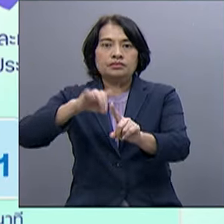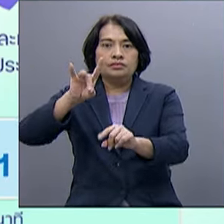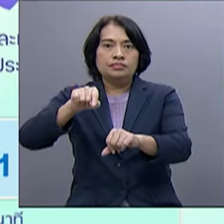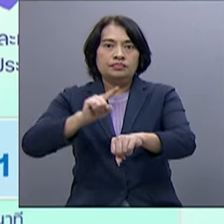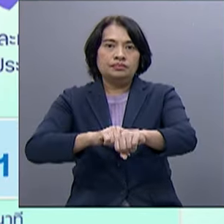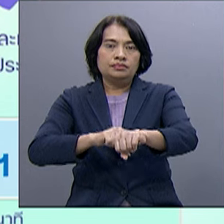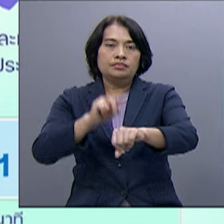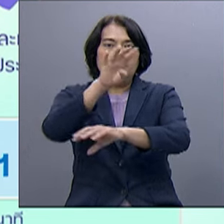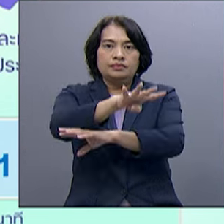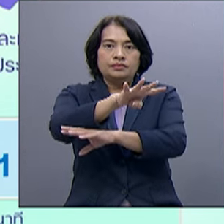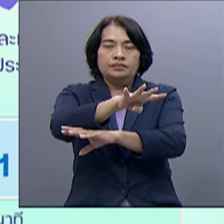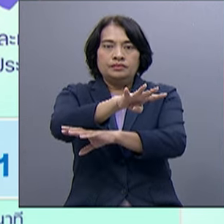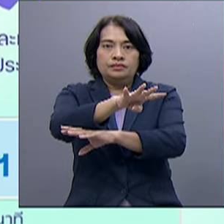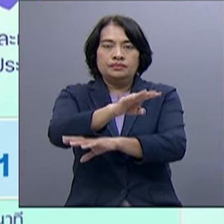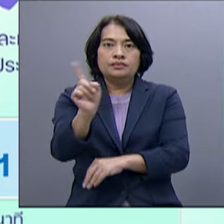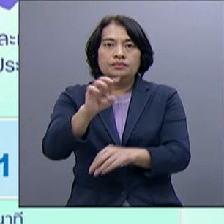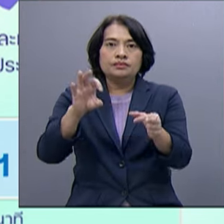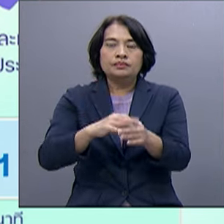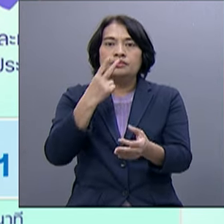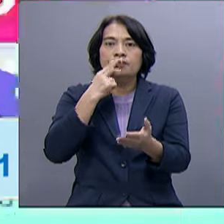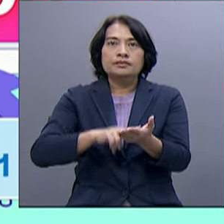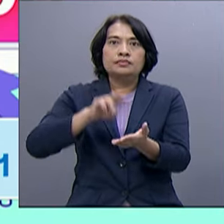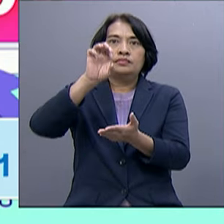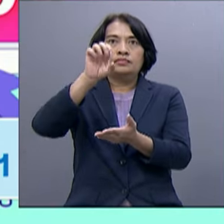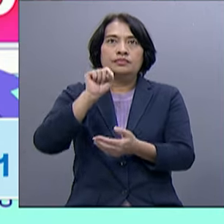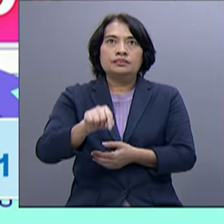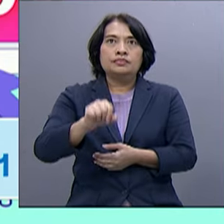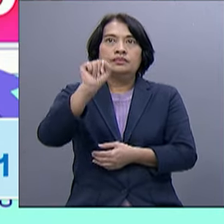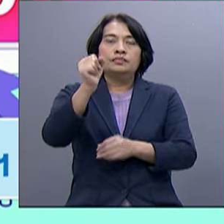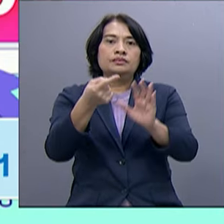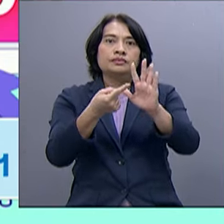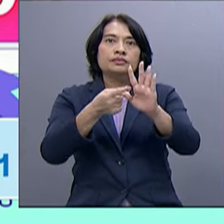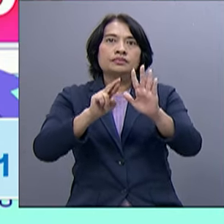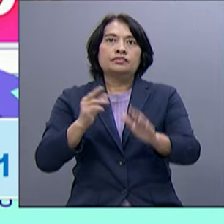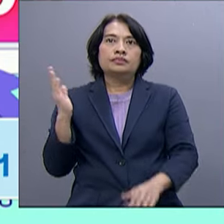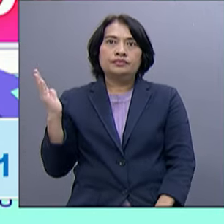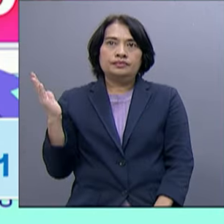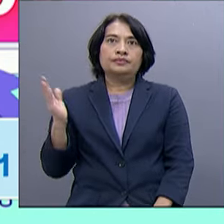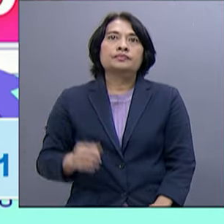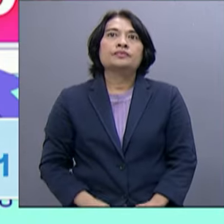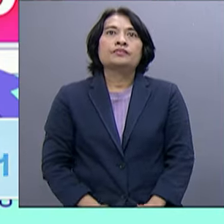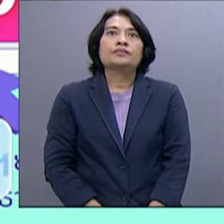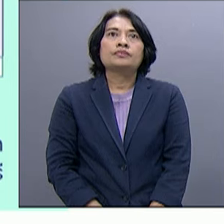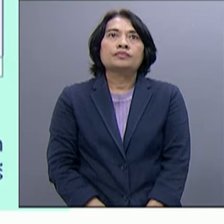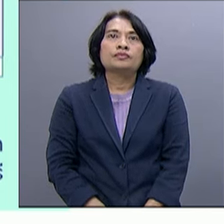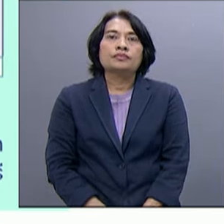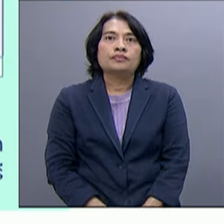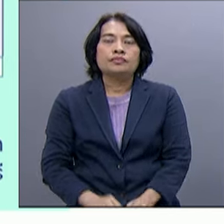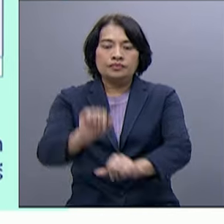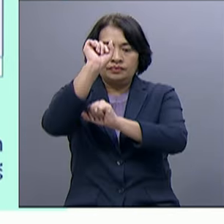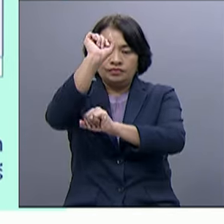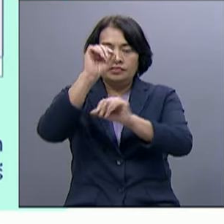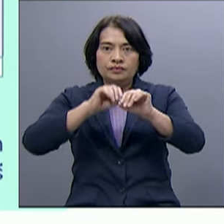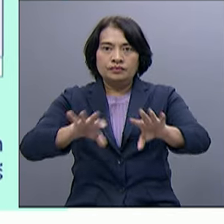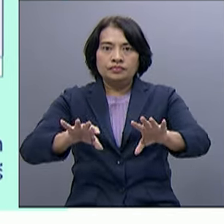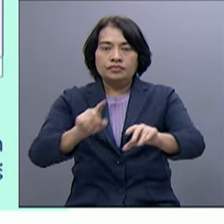า 16:00 นผ่านช่องทางอีเมลนะคะสารานุกรม th @hotmail.com แล้วก็จะมีการประกาศผลการตัดสิน